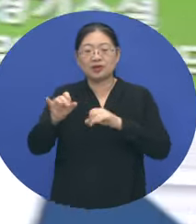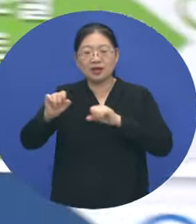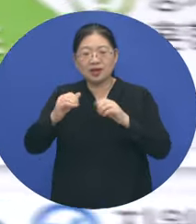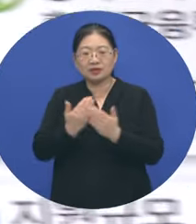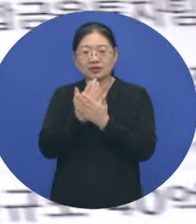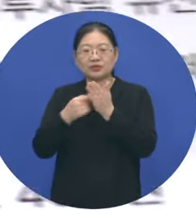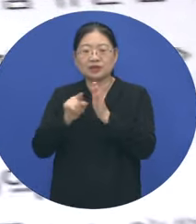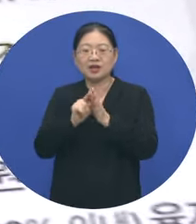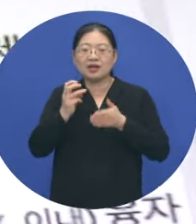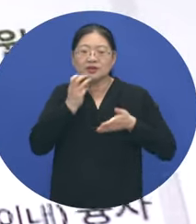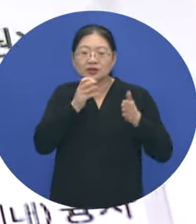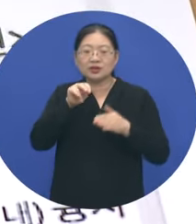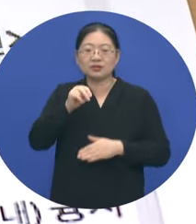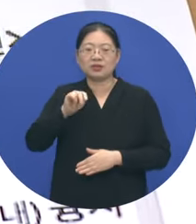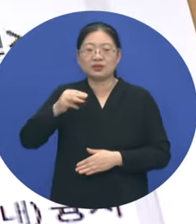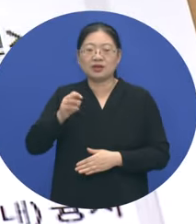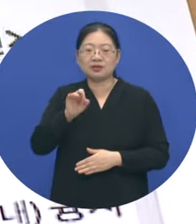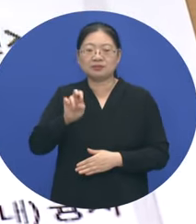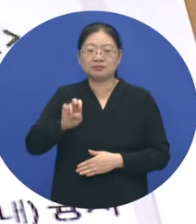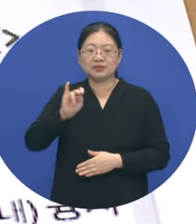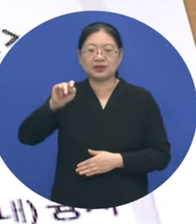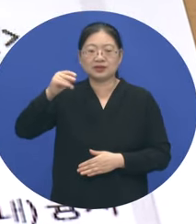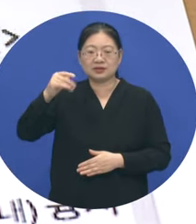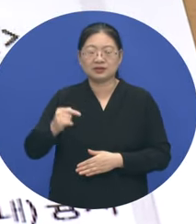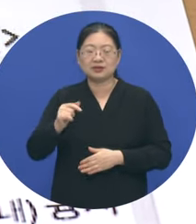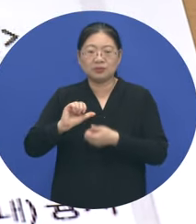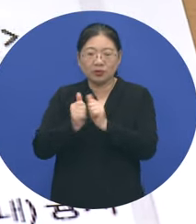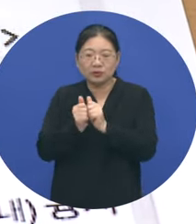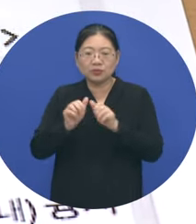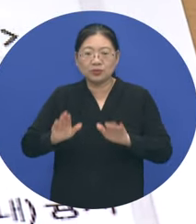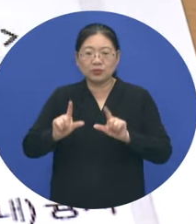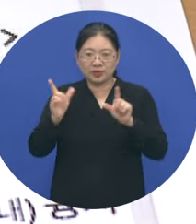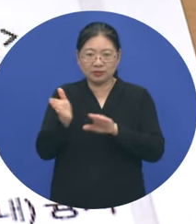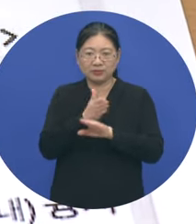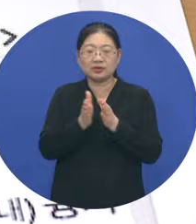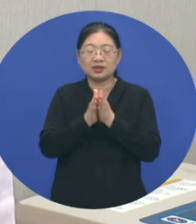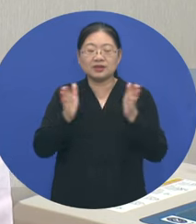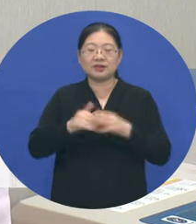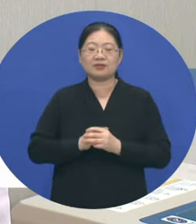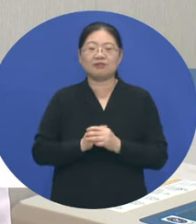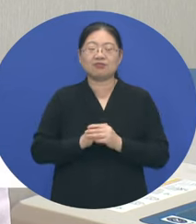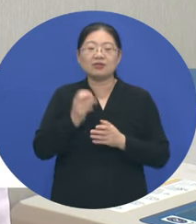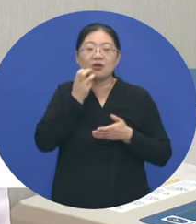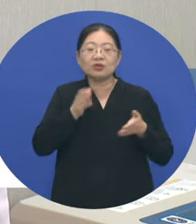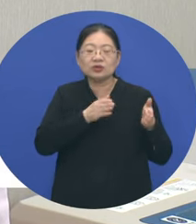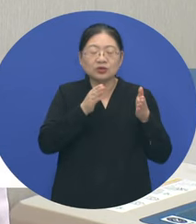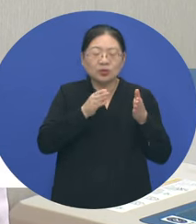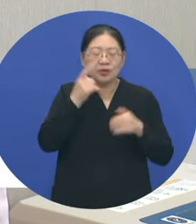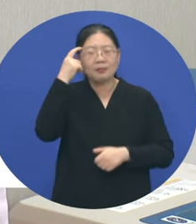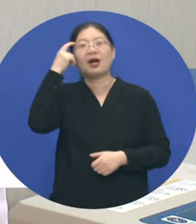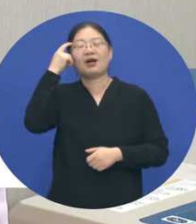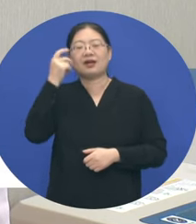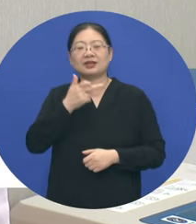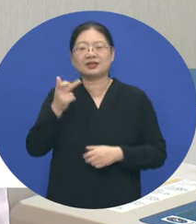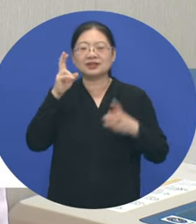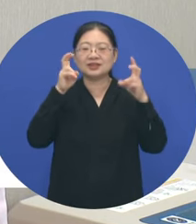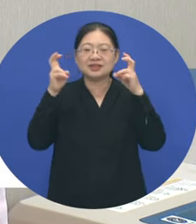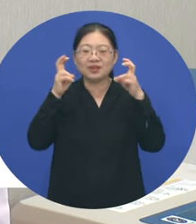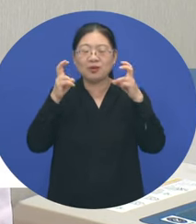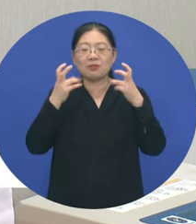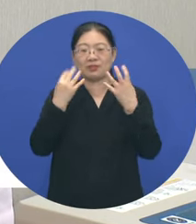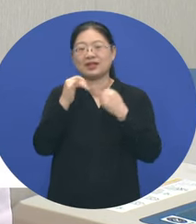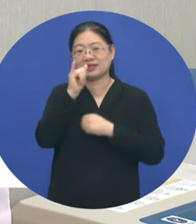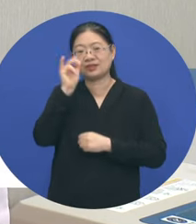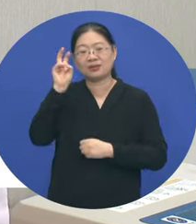투자 활성화를 위한 경기 소셜 임팩트 펀드도 올해부터 본격 활용됩니다 경기도 하면은 큰 기업들이